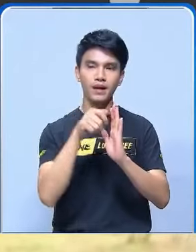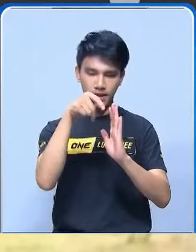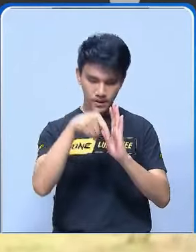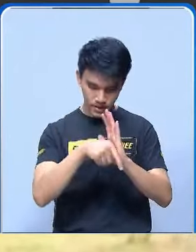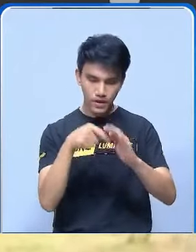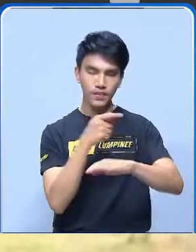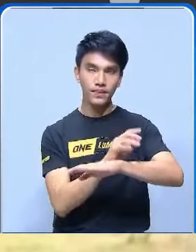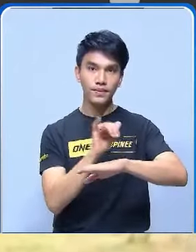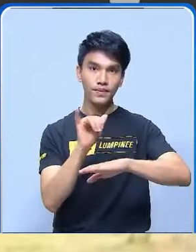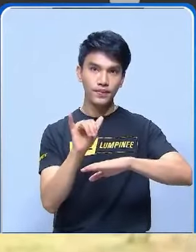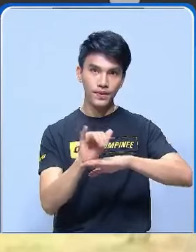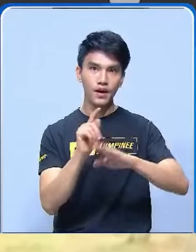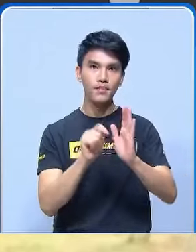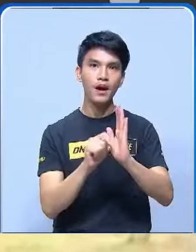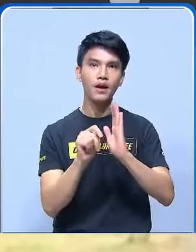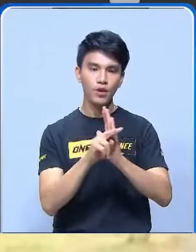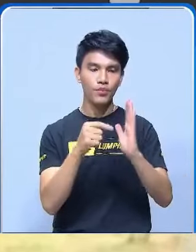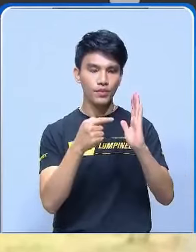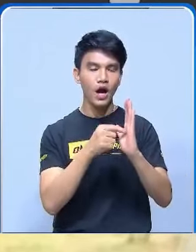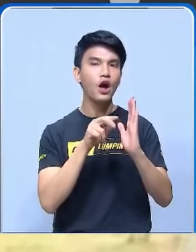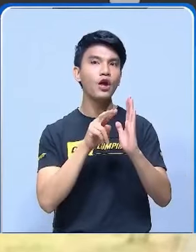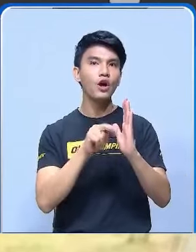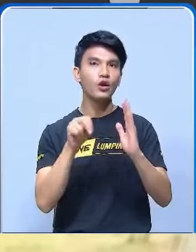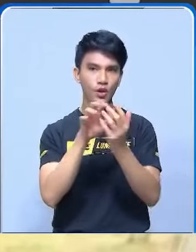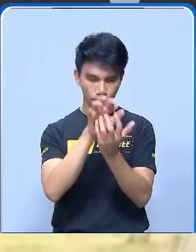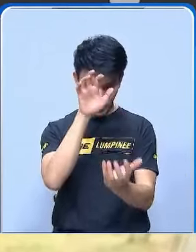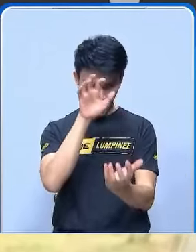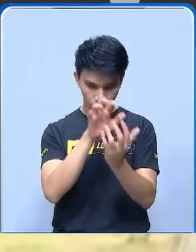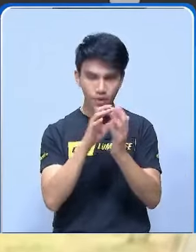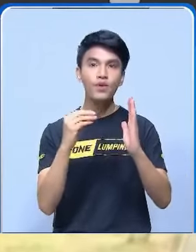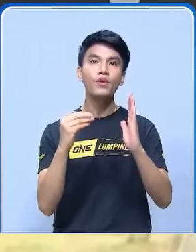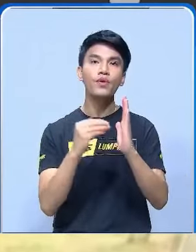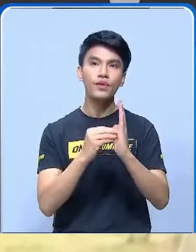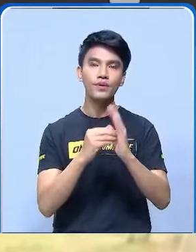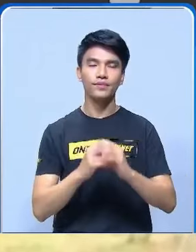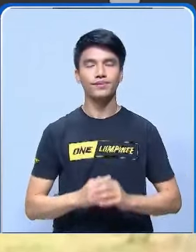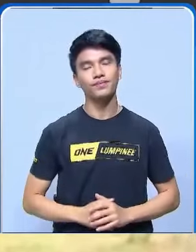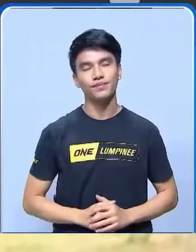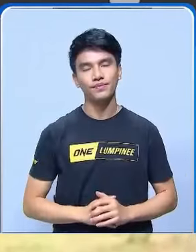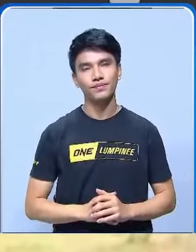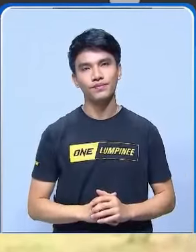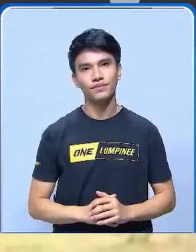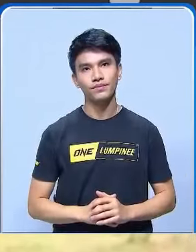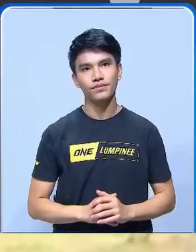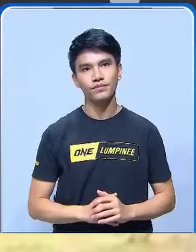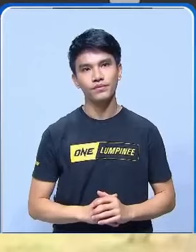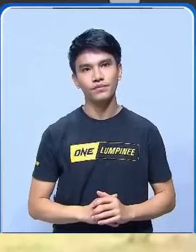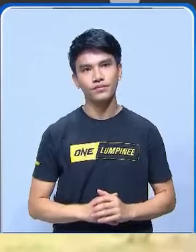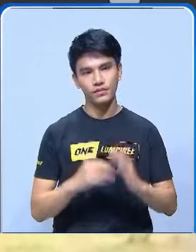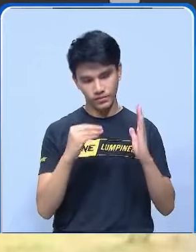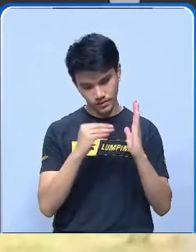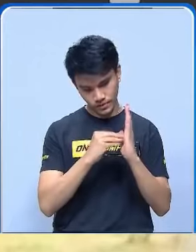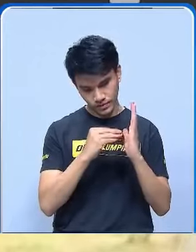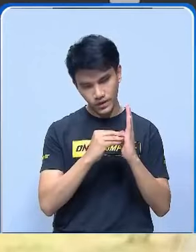พระนครศรีอยุธยาปทุมธานีนนทบุรีสมุทรปราการรวมถึงกรุงเทพมหานครด้วยค่ะ ที่นี้กรุงเทพมหานคร